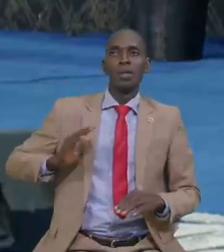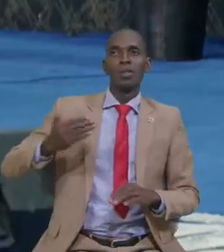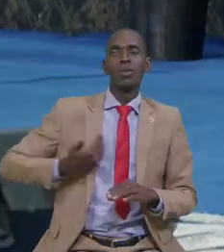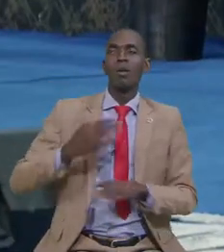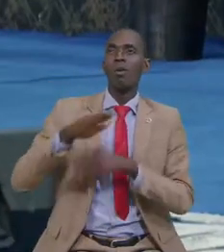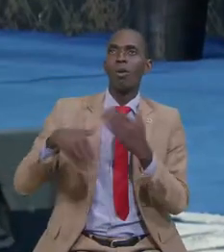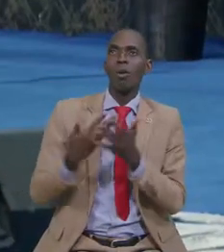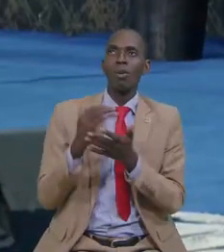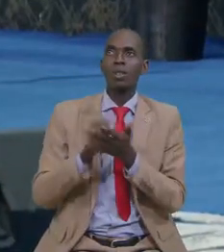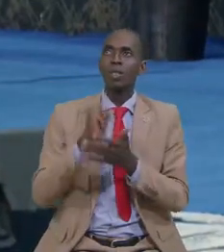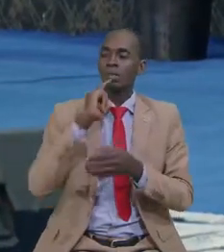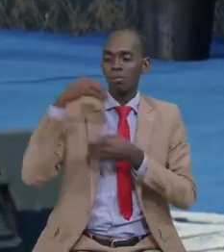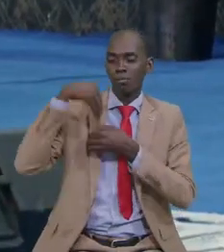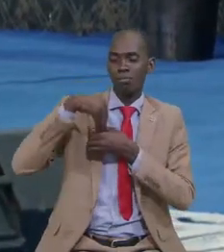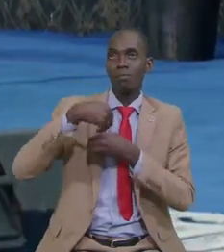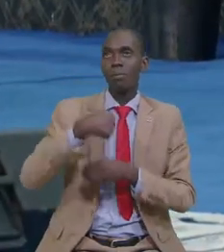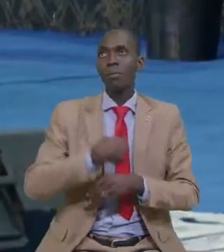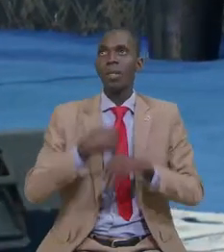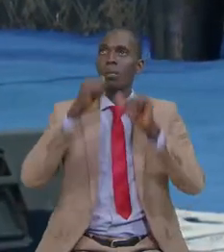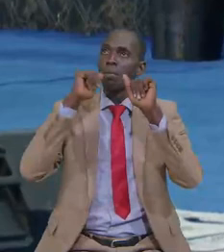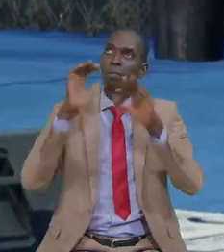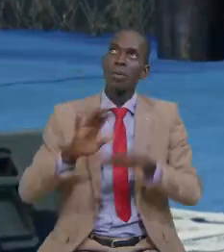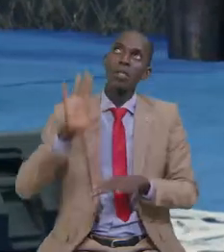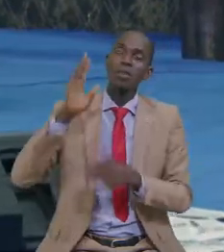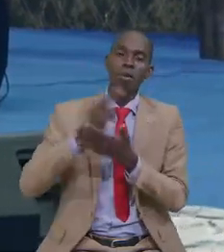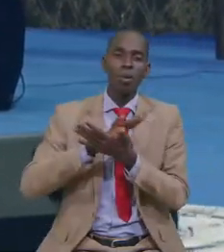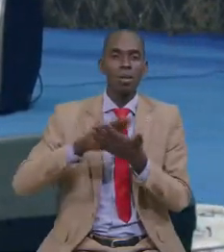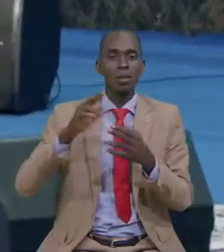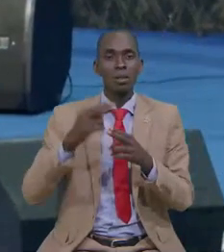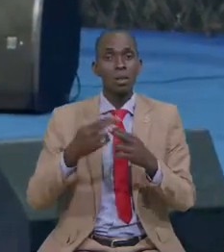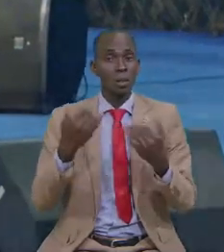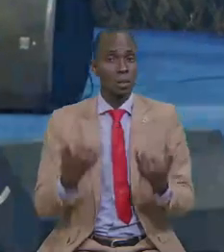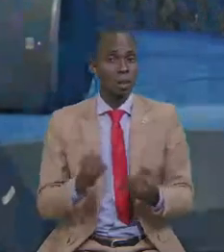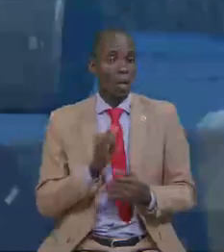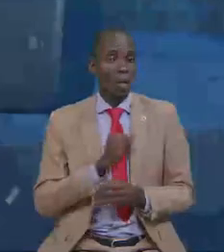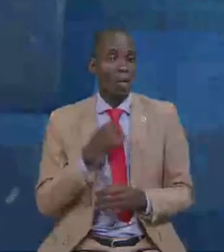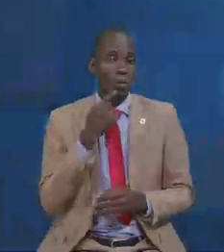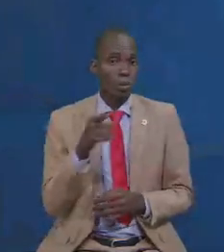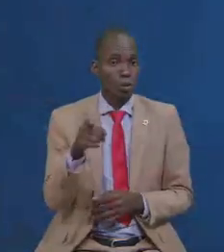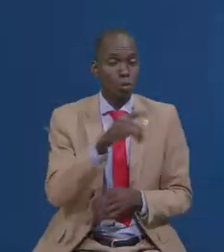l'Éternel. Que tout ce qui est en moi bénisse son saint nom.